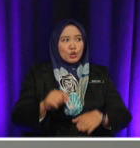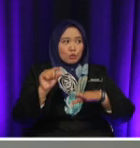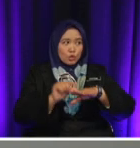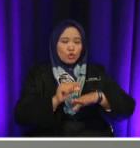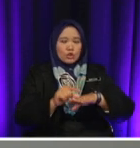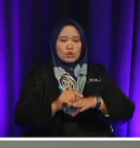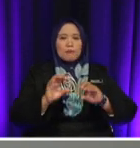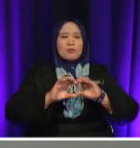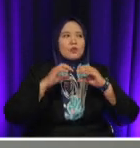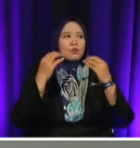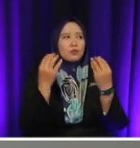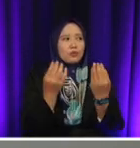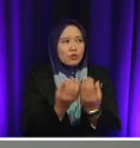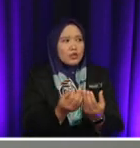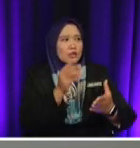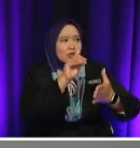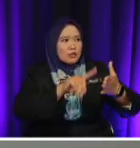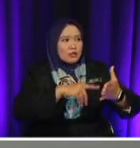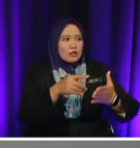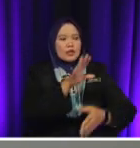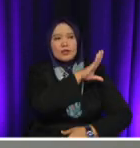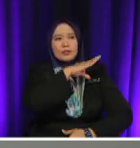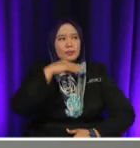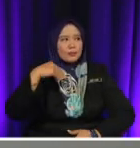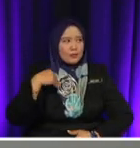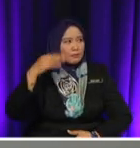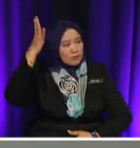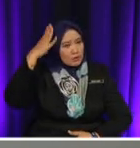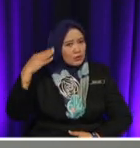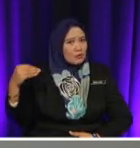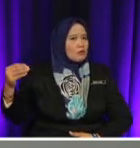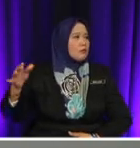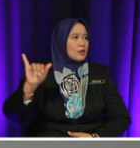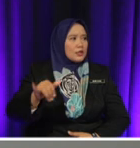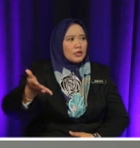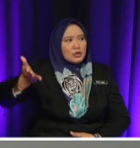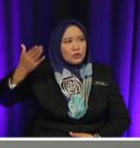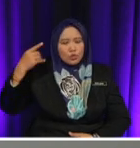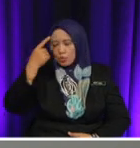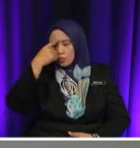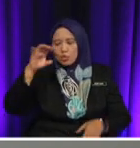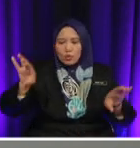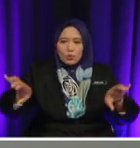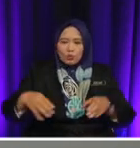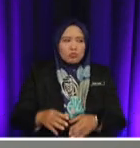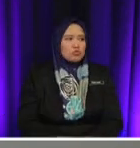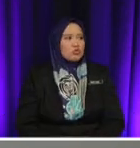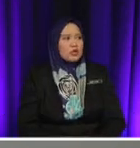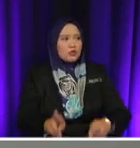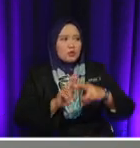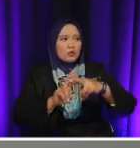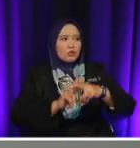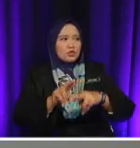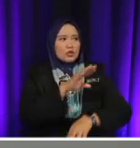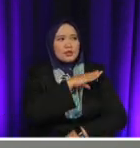peristiwa okey contoh di sini adalah berdasarkan pada pemerhatian tadi iaitu rajah 2B menghasilkan isipadu gas yang